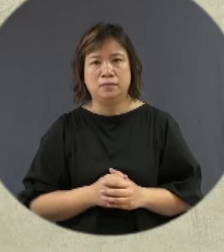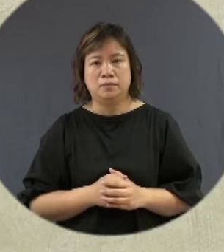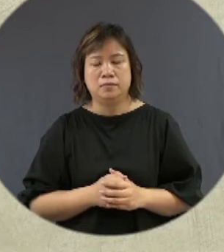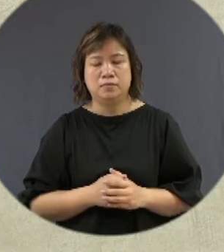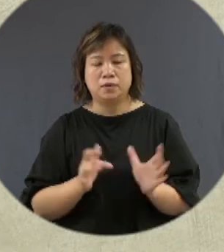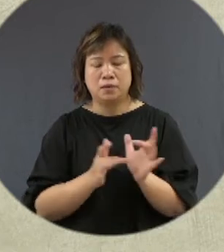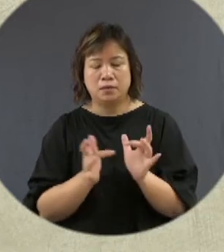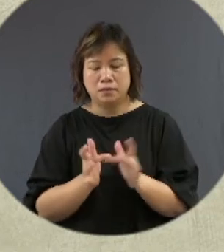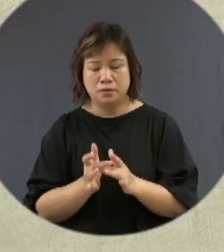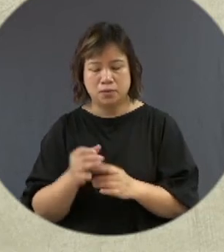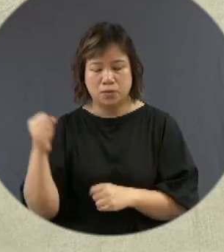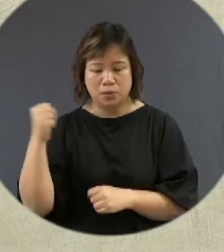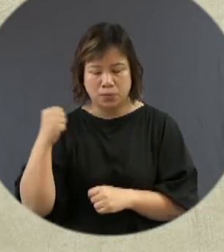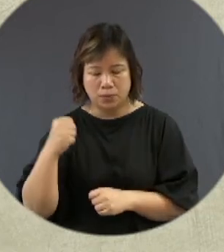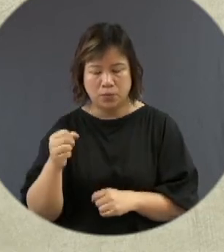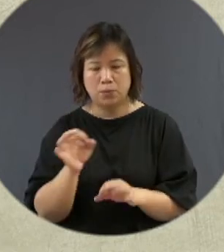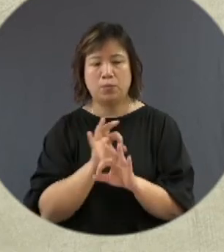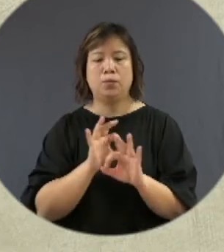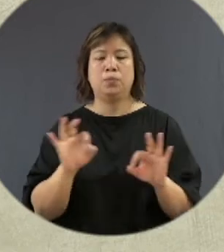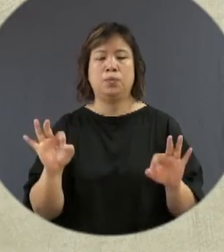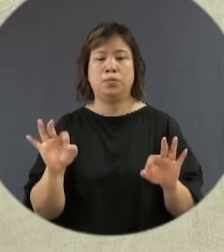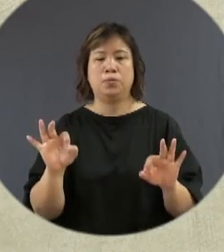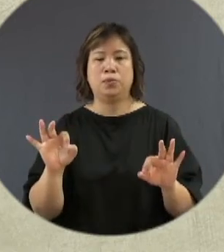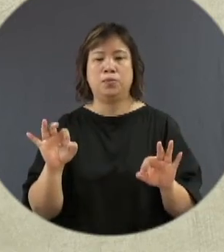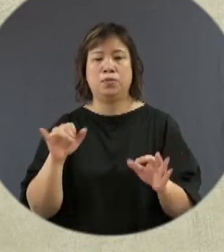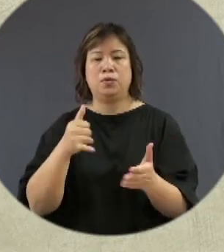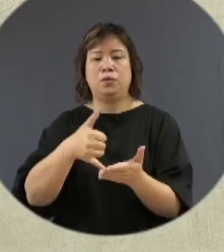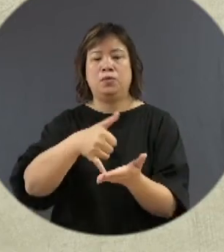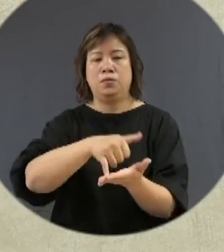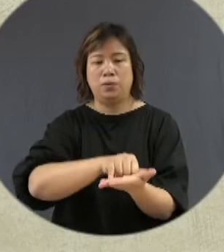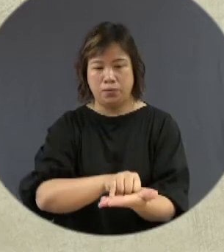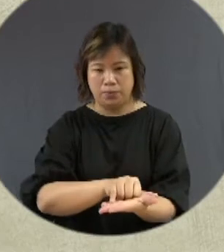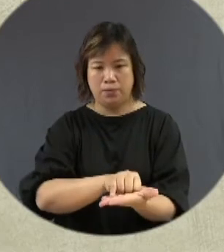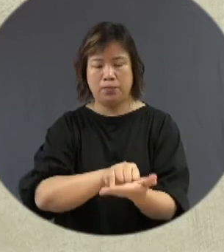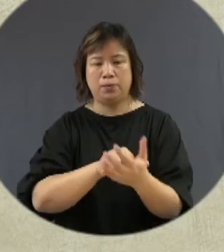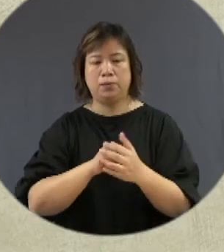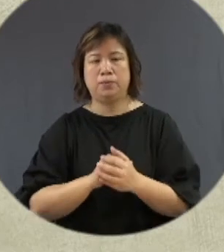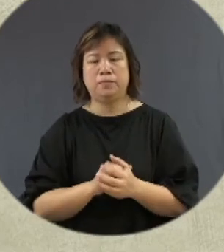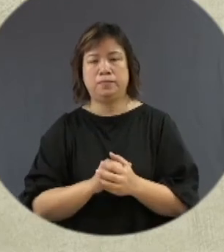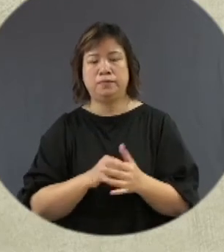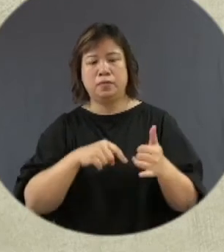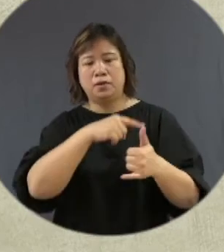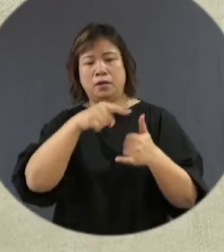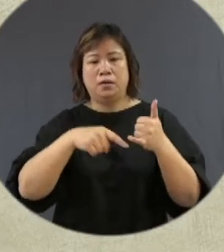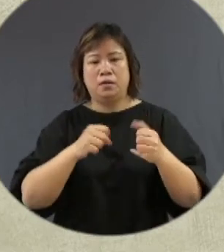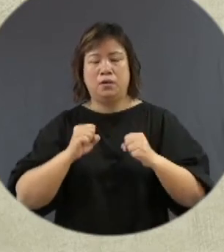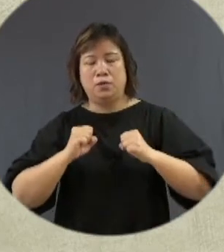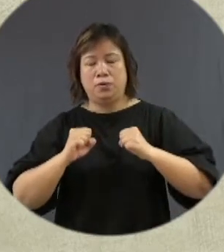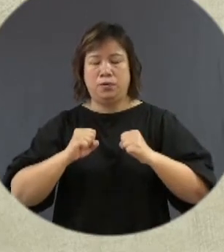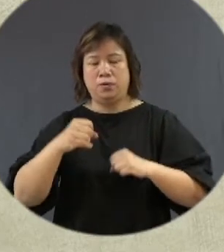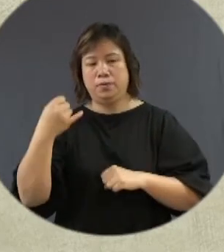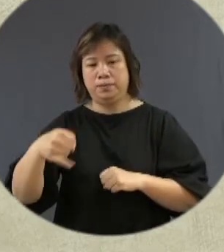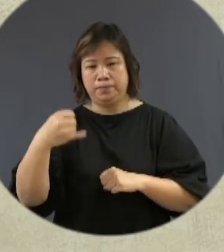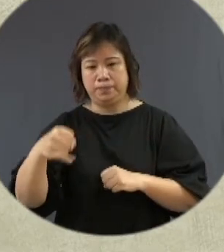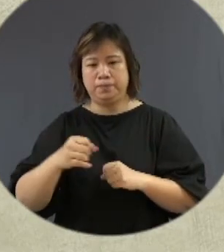耶稣已经冇晒气力，倒卧喺地上，身体唔可以再移